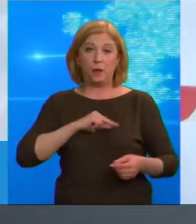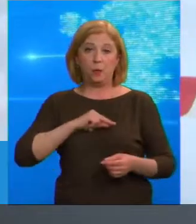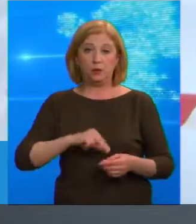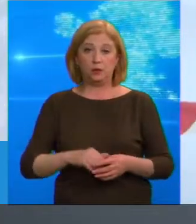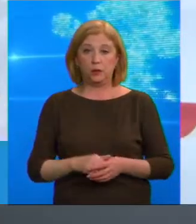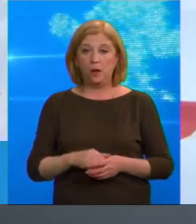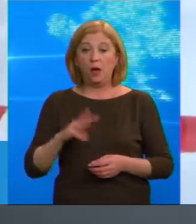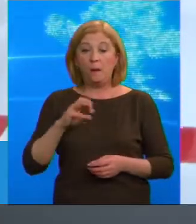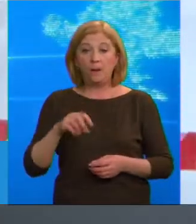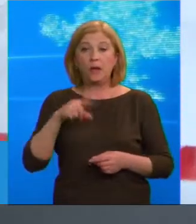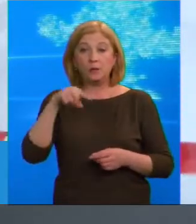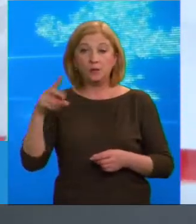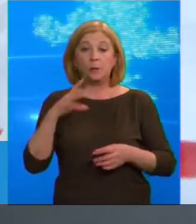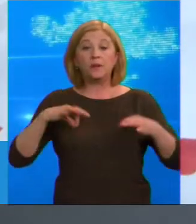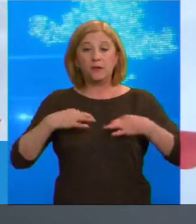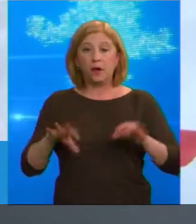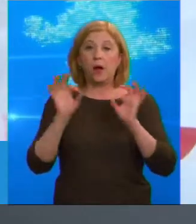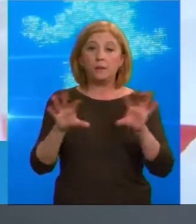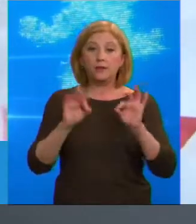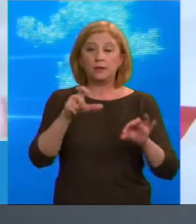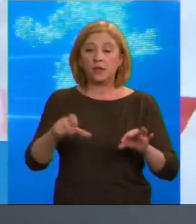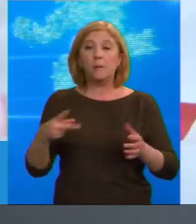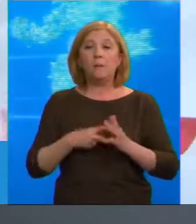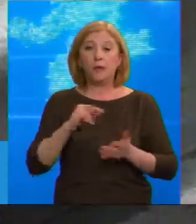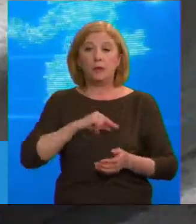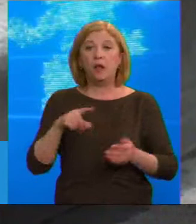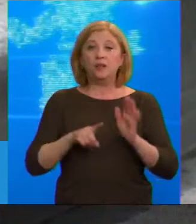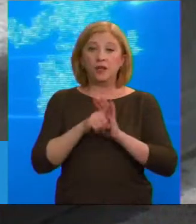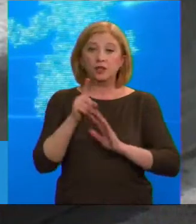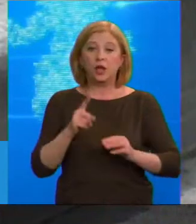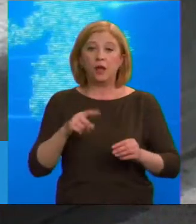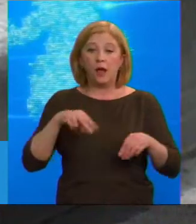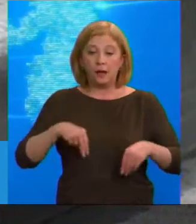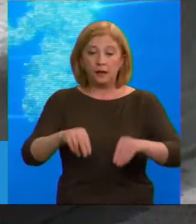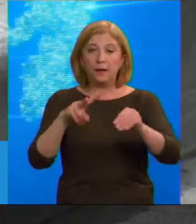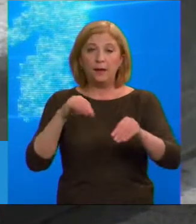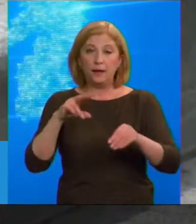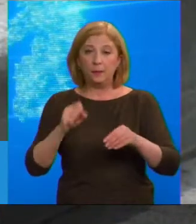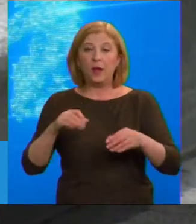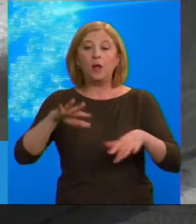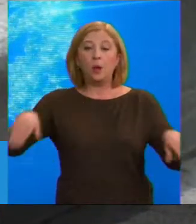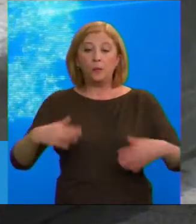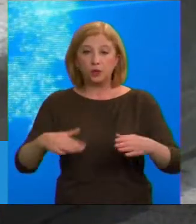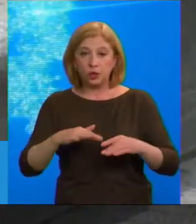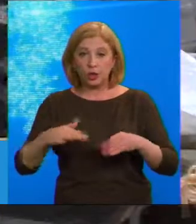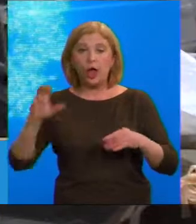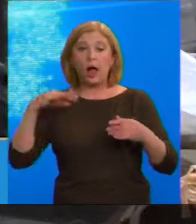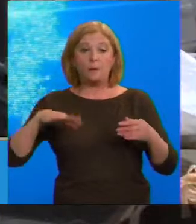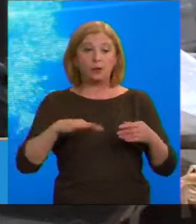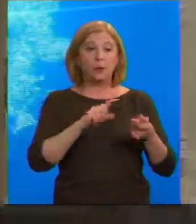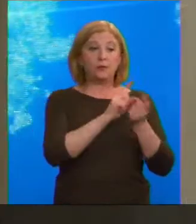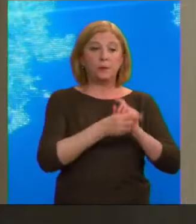Мэр отмечает, нужно было предварительно объяснить горожанам план работ. Сначала новые липы на проспекте Ленина высаживают на пустых участках, а затем заменяют больные